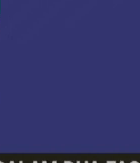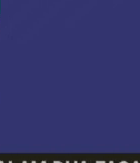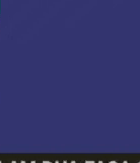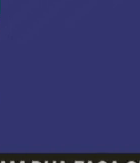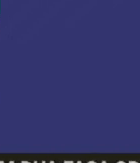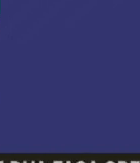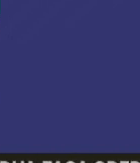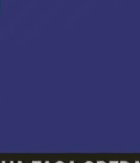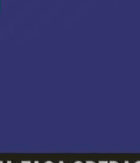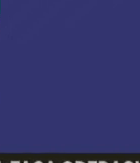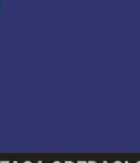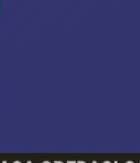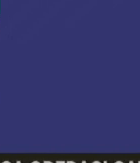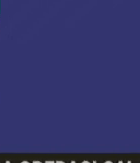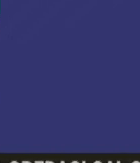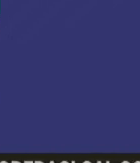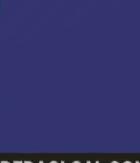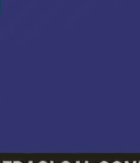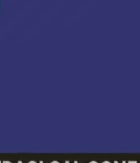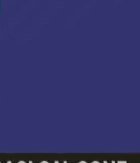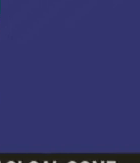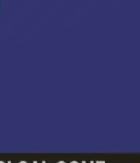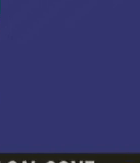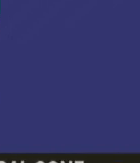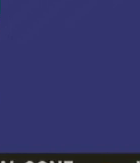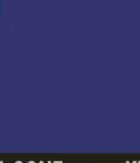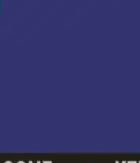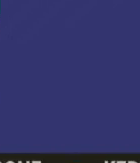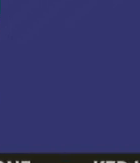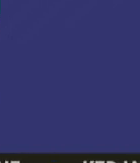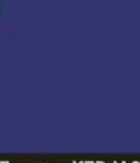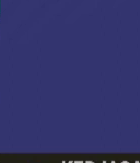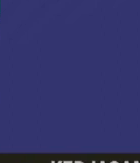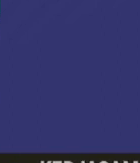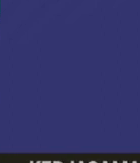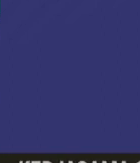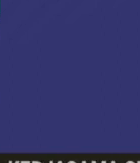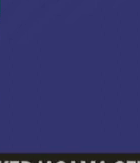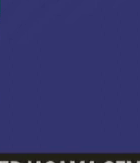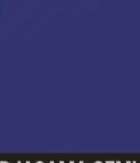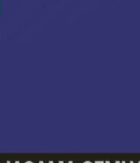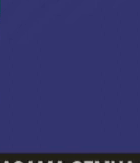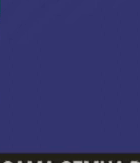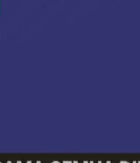dan di bawah pemantauan rapi sementara itu 106 cash disahkan sembuh